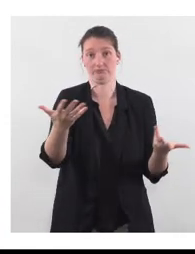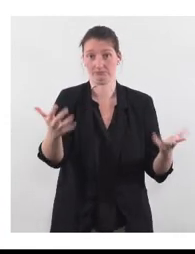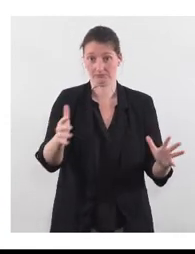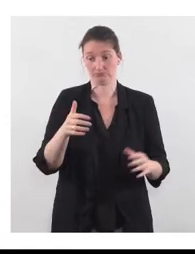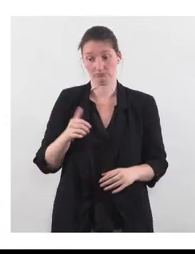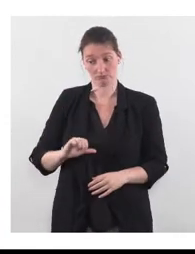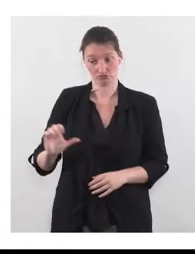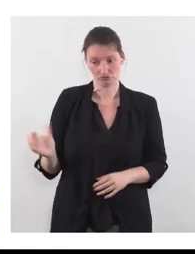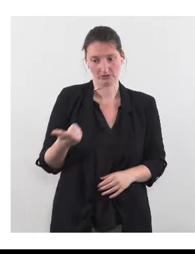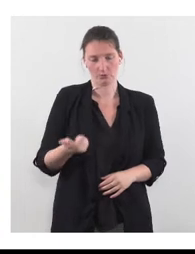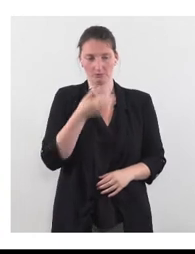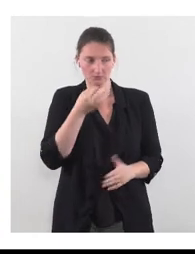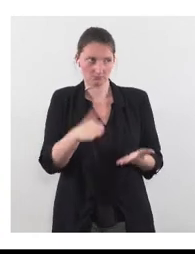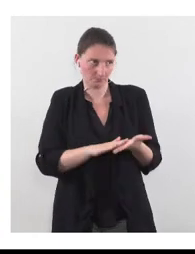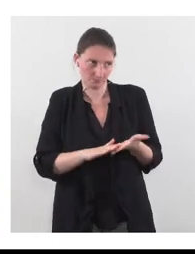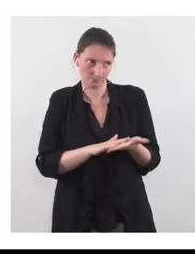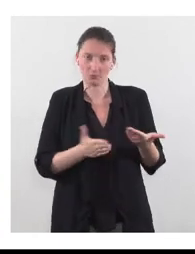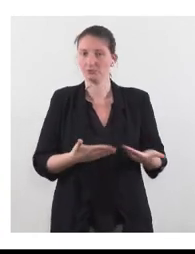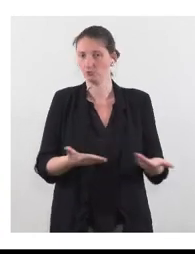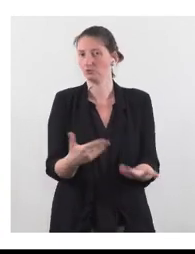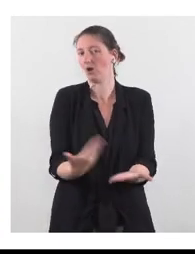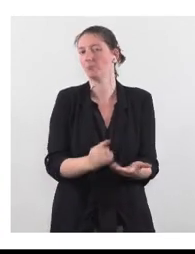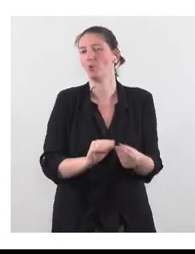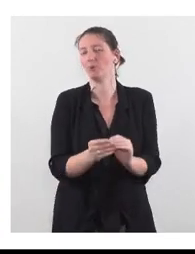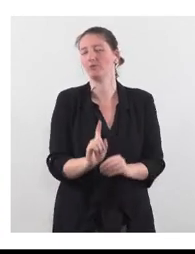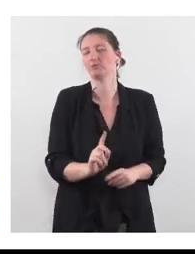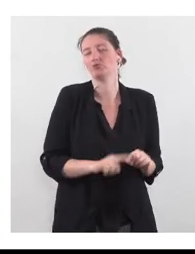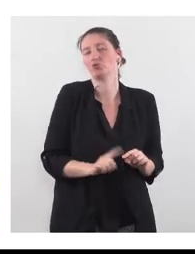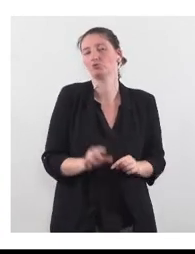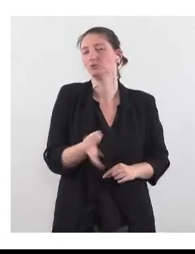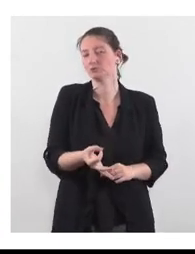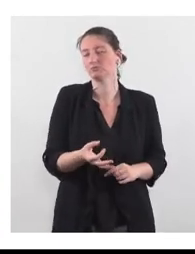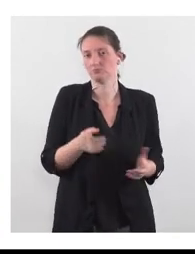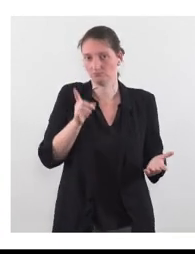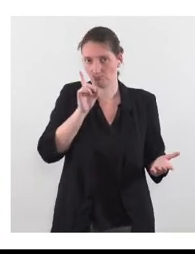ont exprimé vraiment un problème. Et ont exprimé